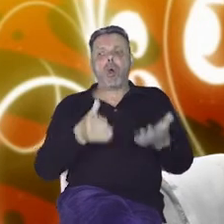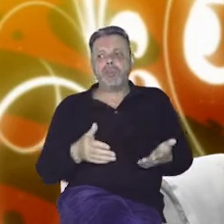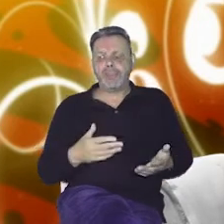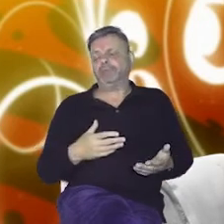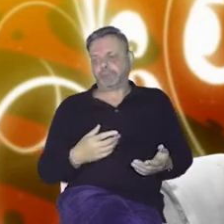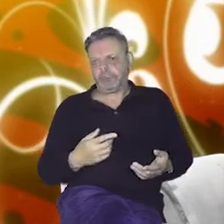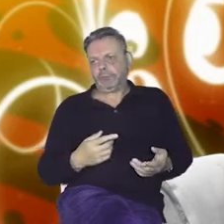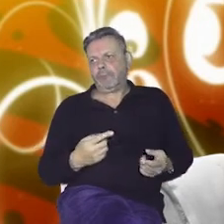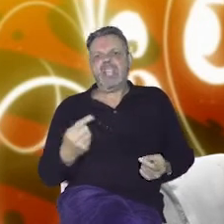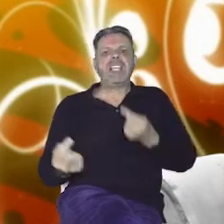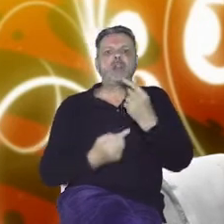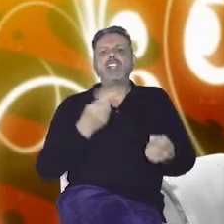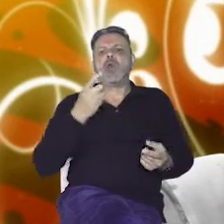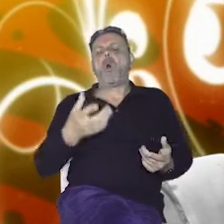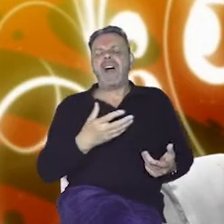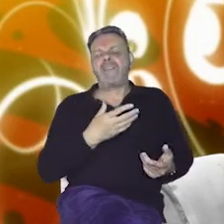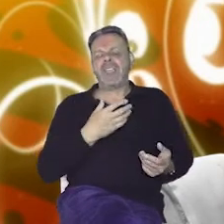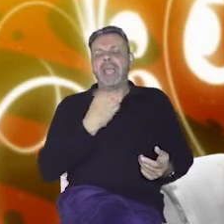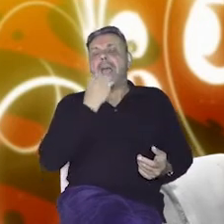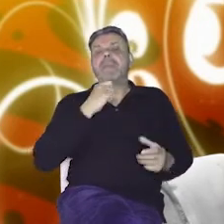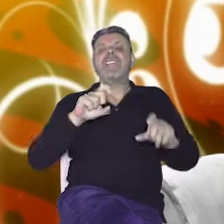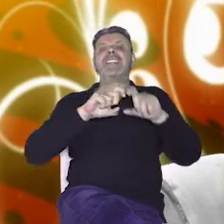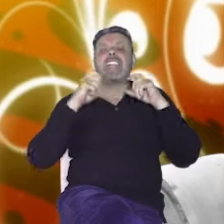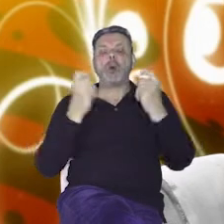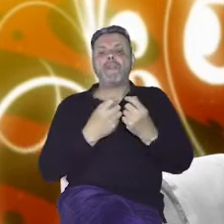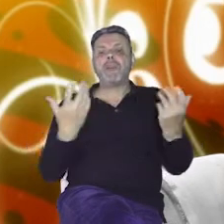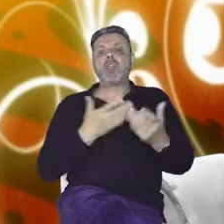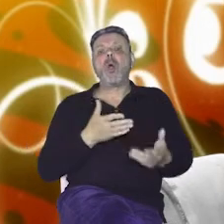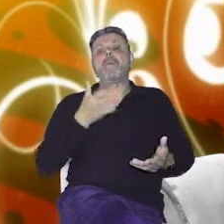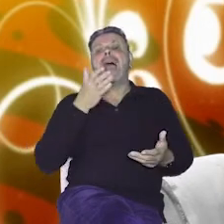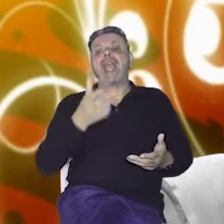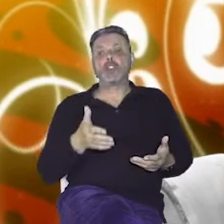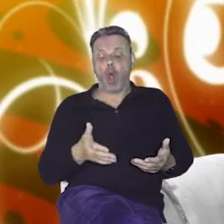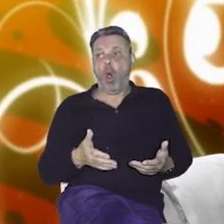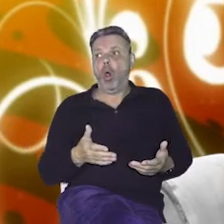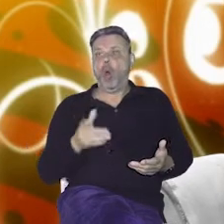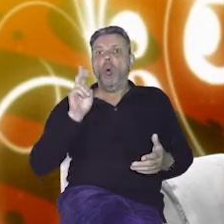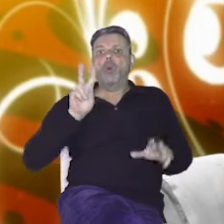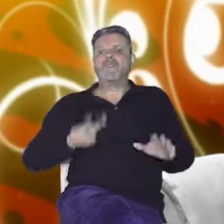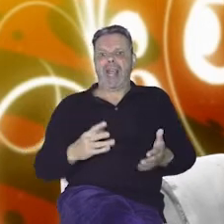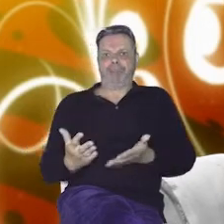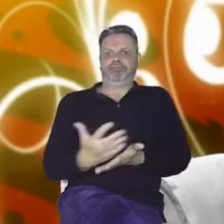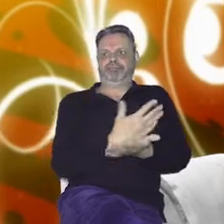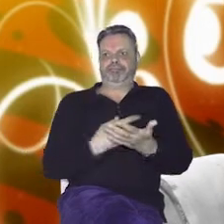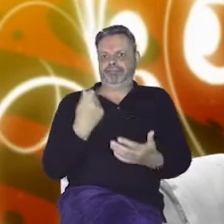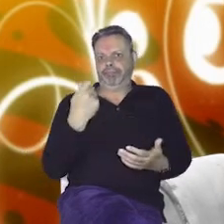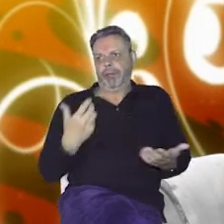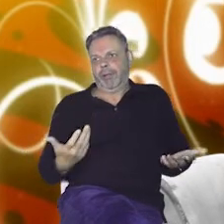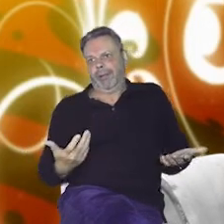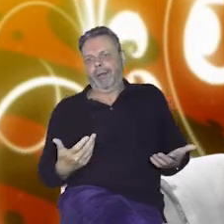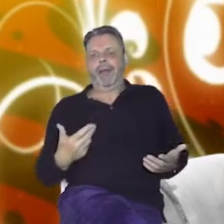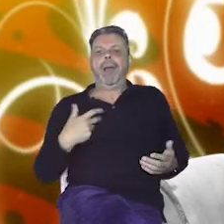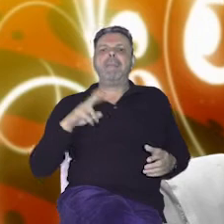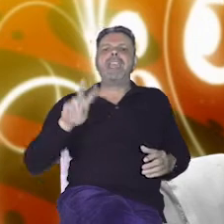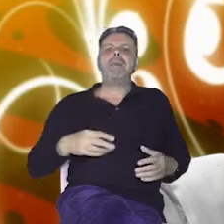ovakvi privatni obiteljski domovi kojima je sad to na neki način postalo profitabilno. To je činjenica, jer mi imamo